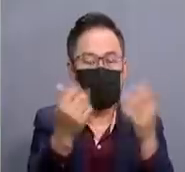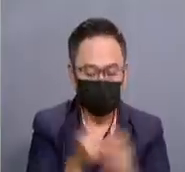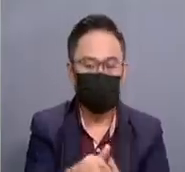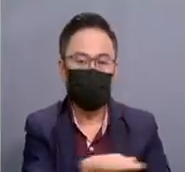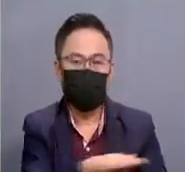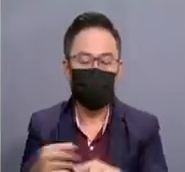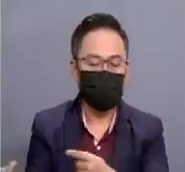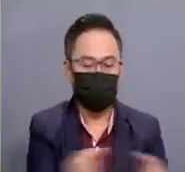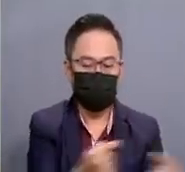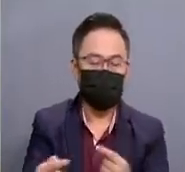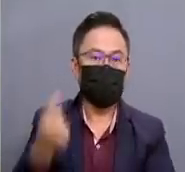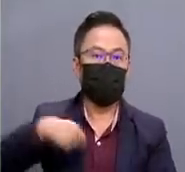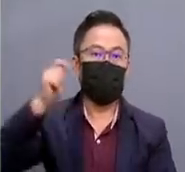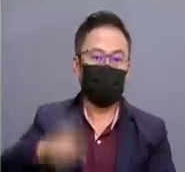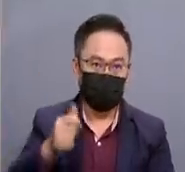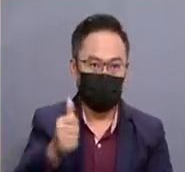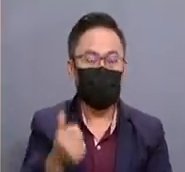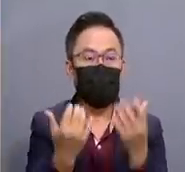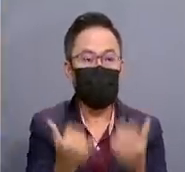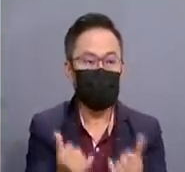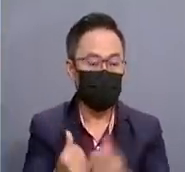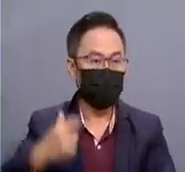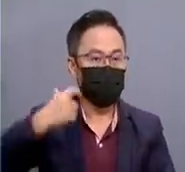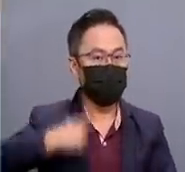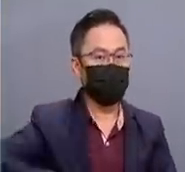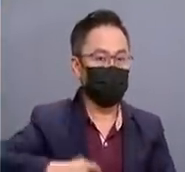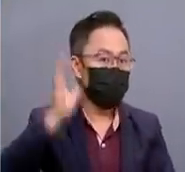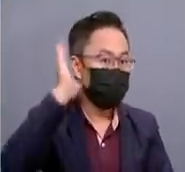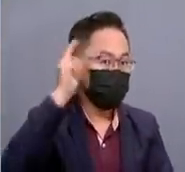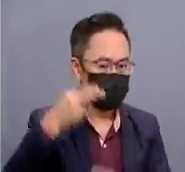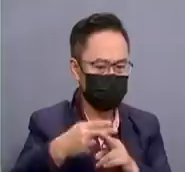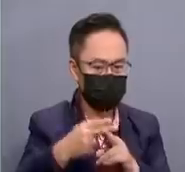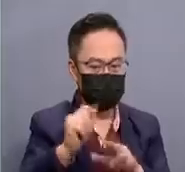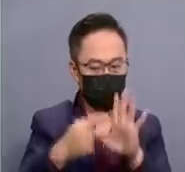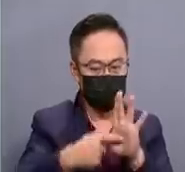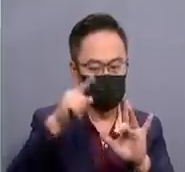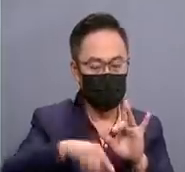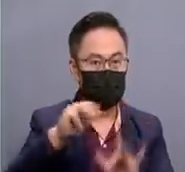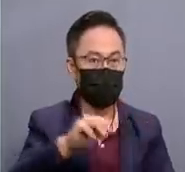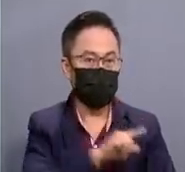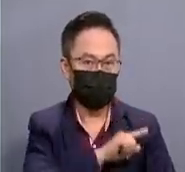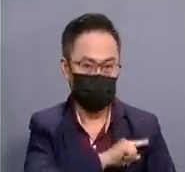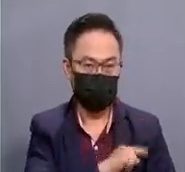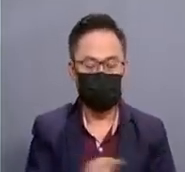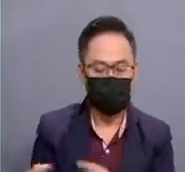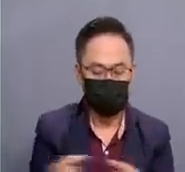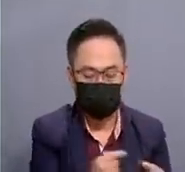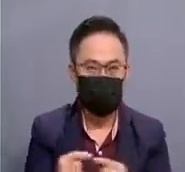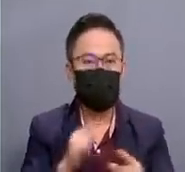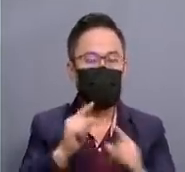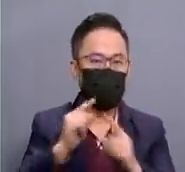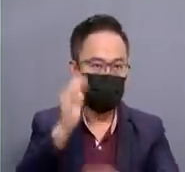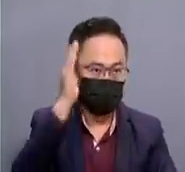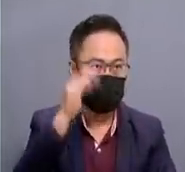ขั้นตอนของกฎหมายซึ่งมีทนายตั้มเข้ามาช่วยดูแลทางคดีแล้วจากนั้นในช่วงสายได้ยื่นหลักทรัพย์ราคาประเมิน2ล้านบ